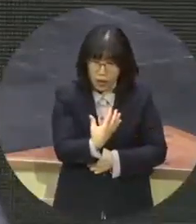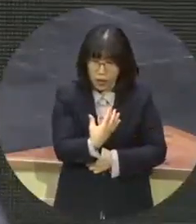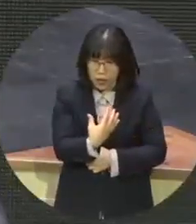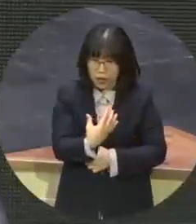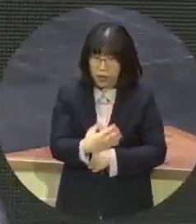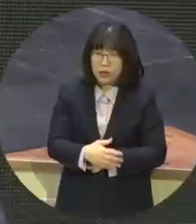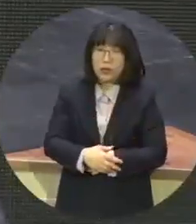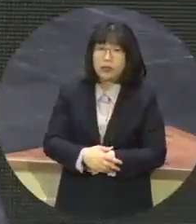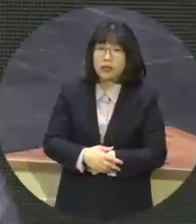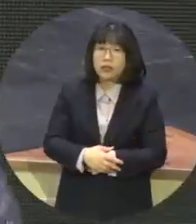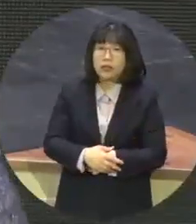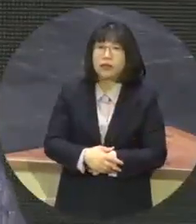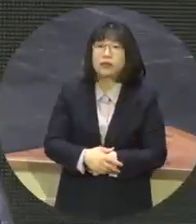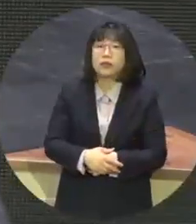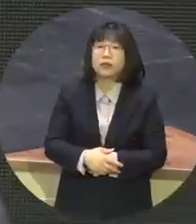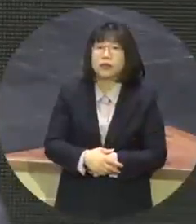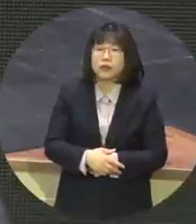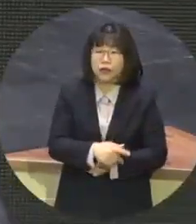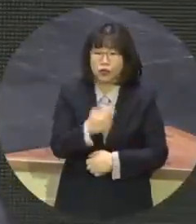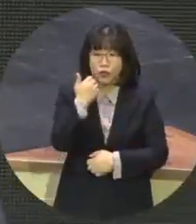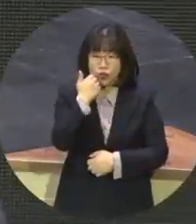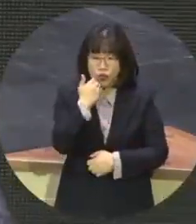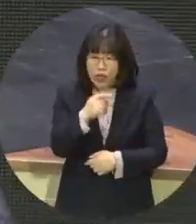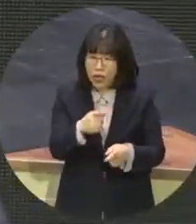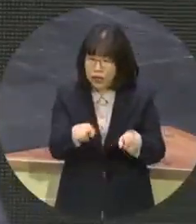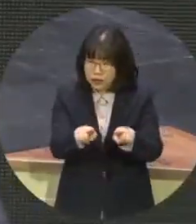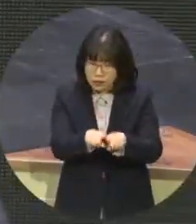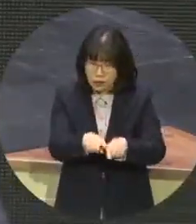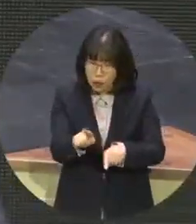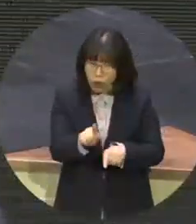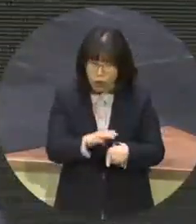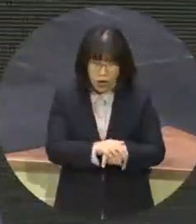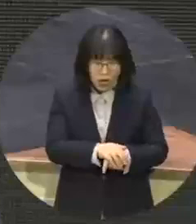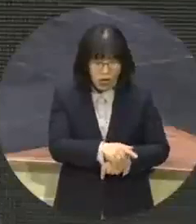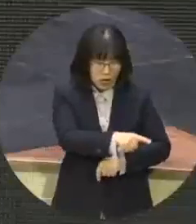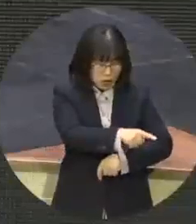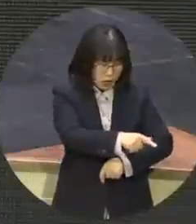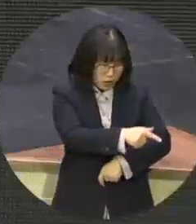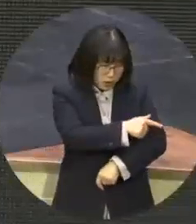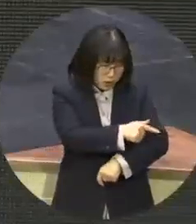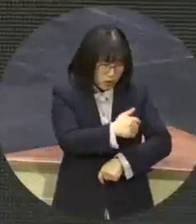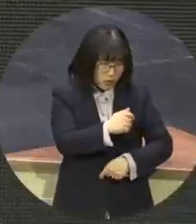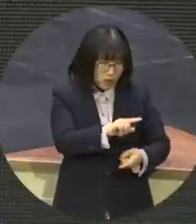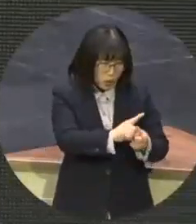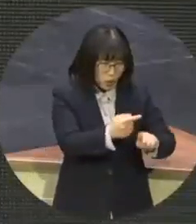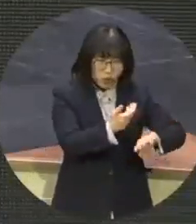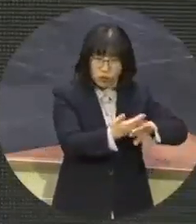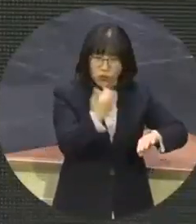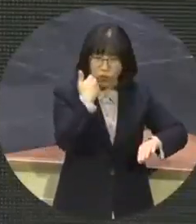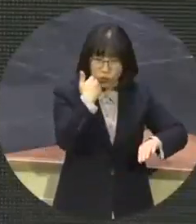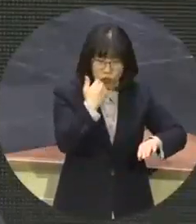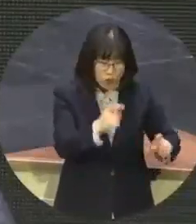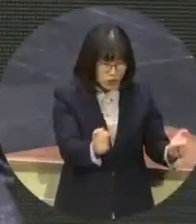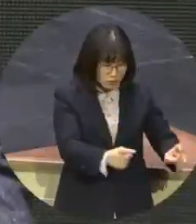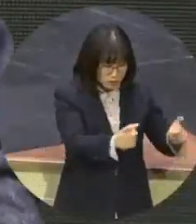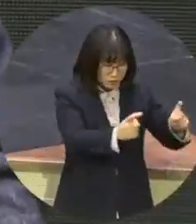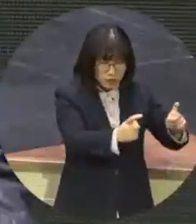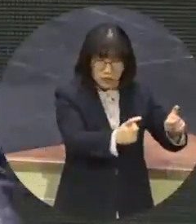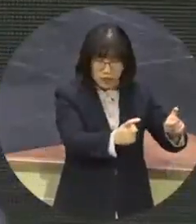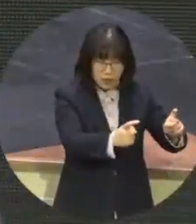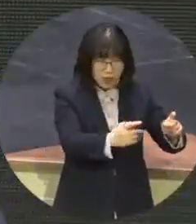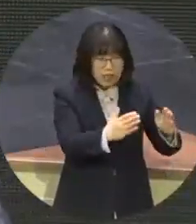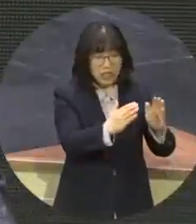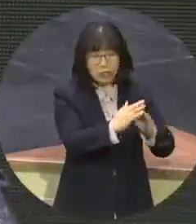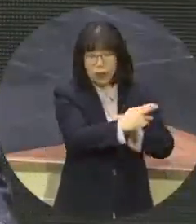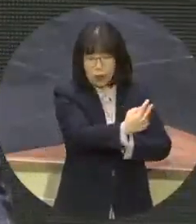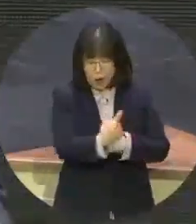저 갈등하더니 이 집에 와가지고 막 욕을 하고 하면 같이 하면 당하는 거예요. 아시겠어요? 그러니까